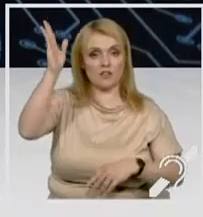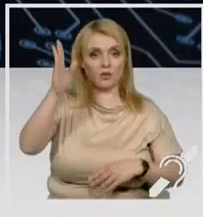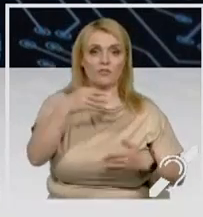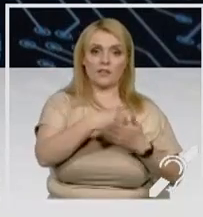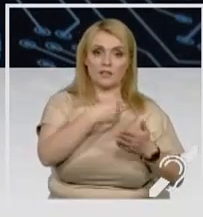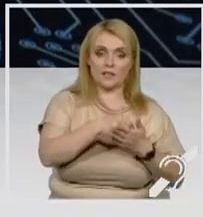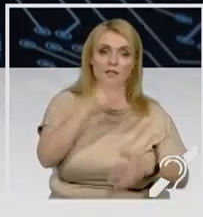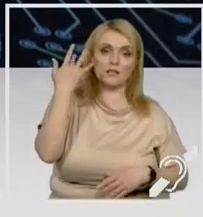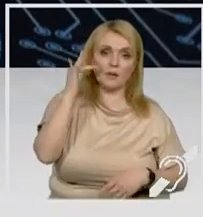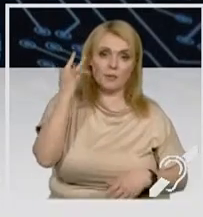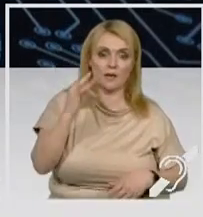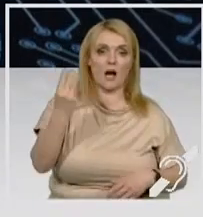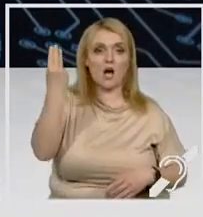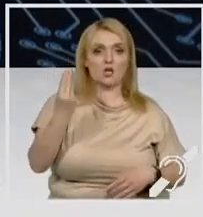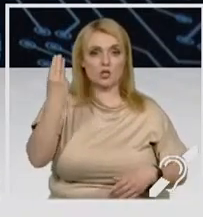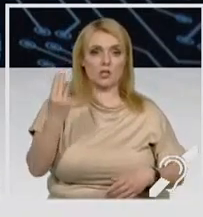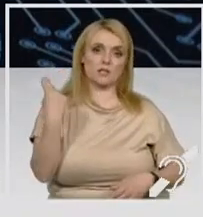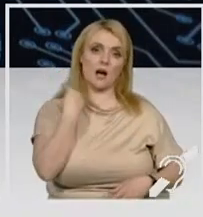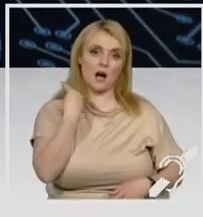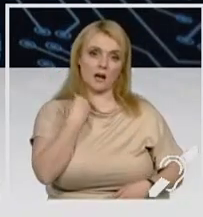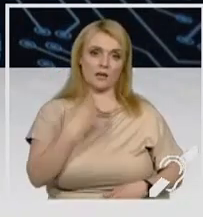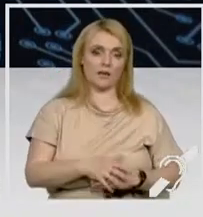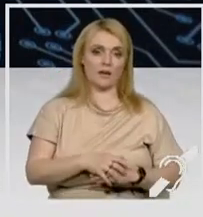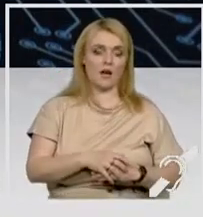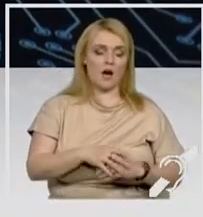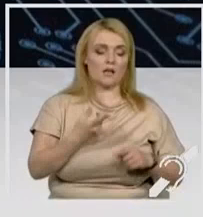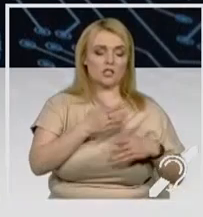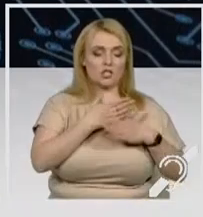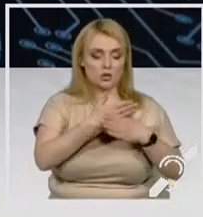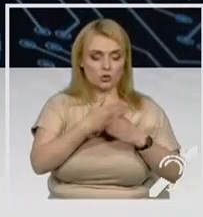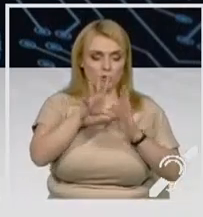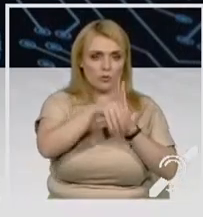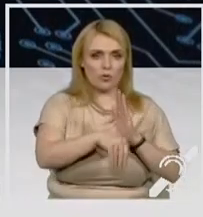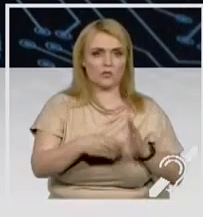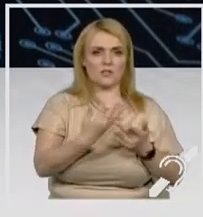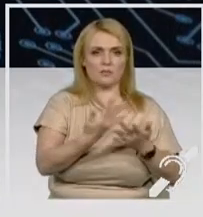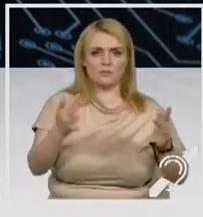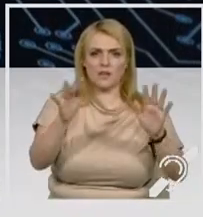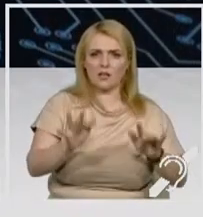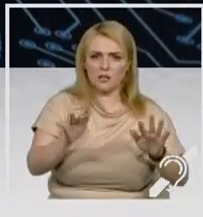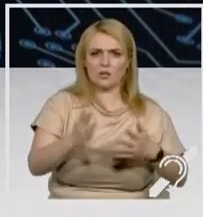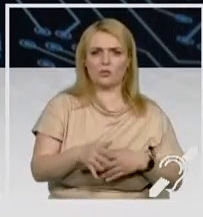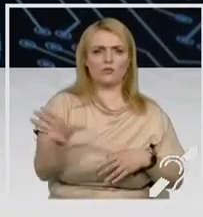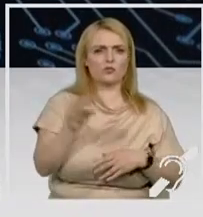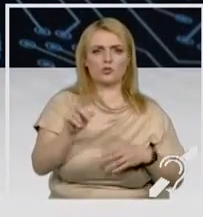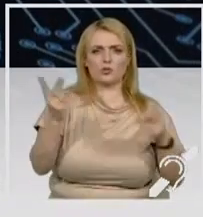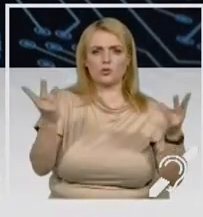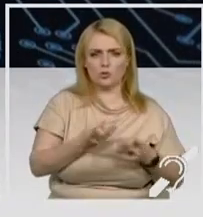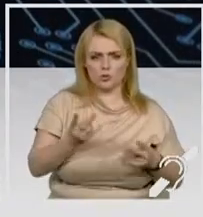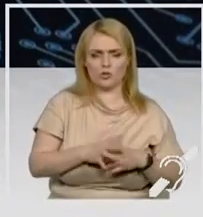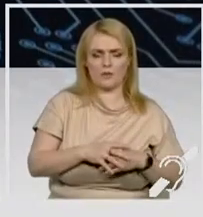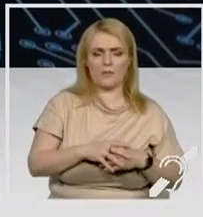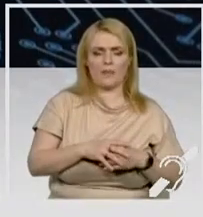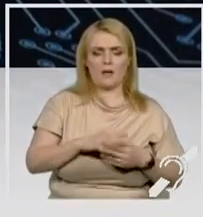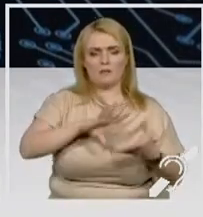Suedia și Marea Britanie lotul conține calculatoare servere centre de procesare a datelor și echipament de rețea în valoare de